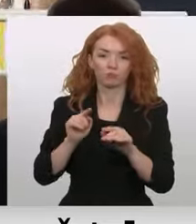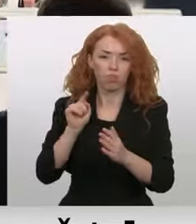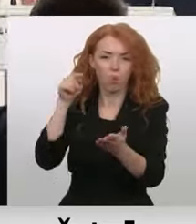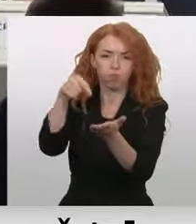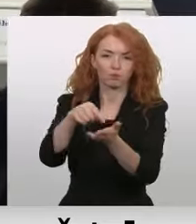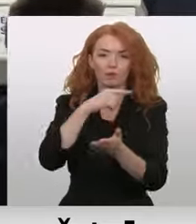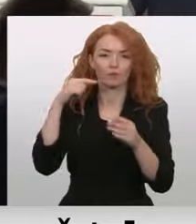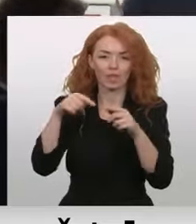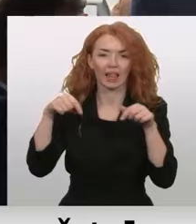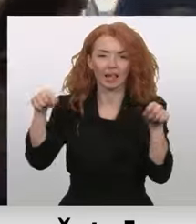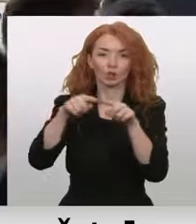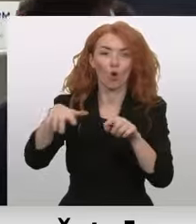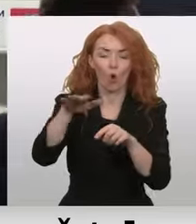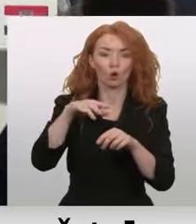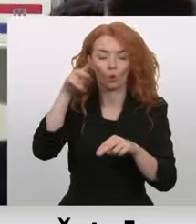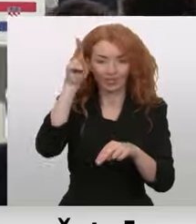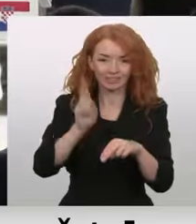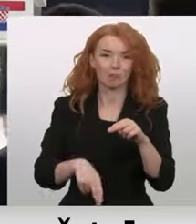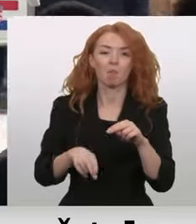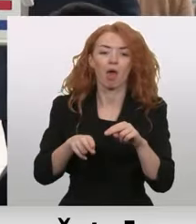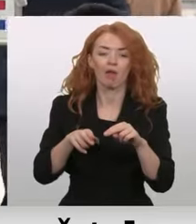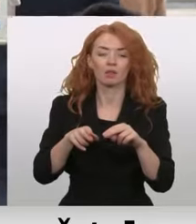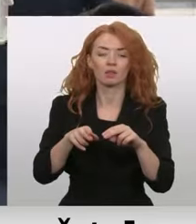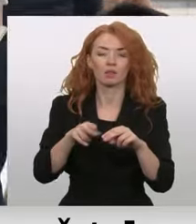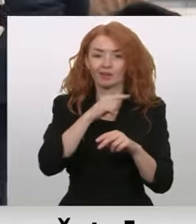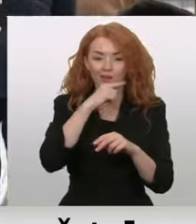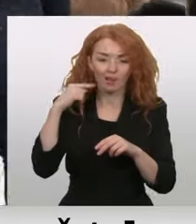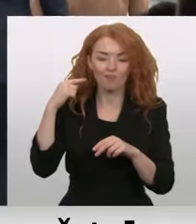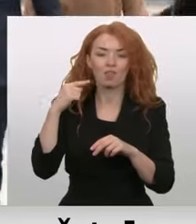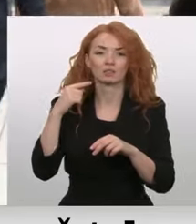un tādā veidā izbēgt nemitīgās